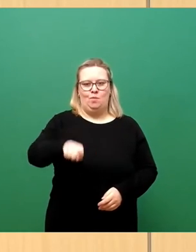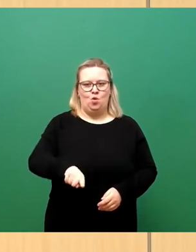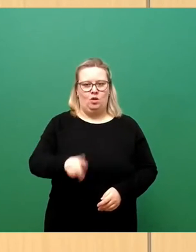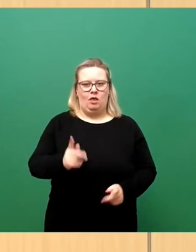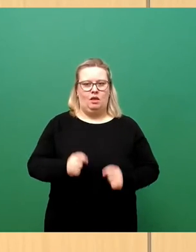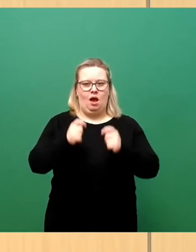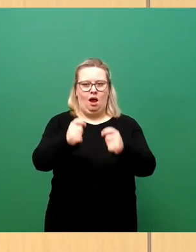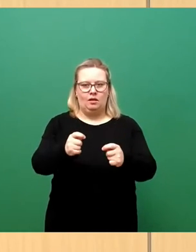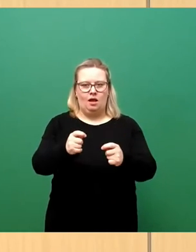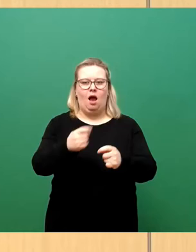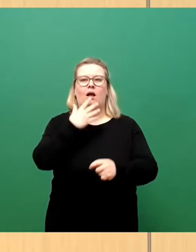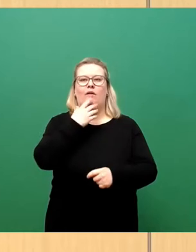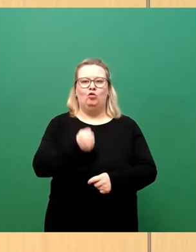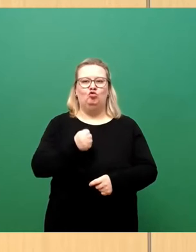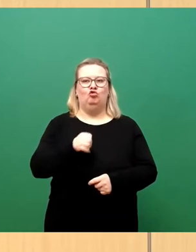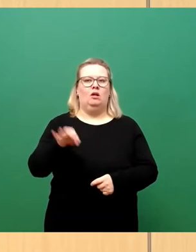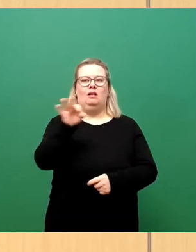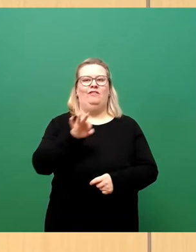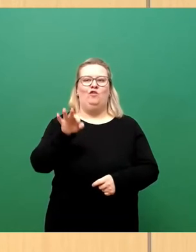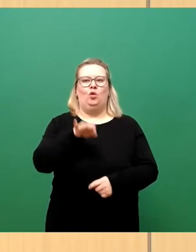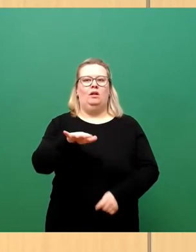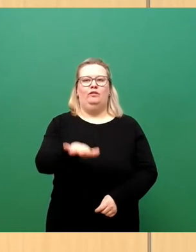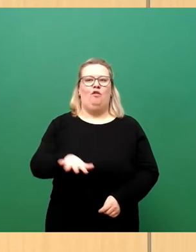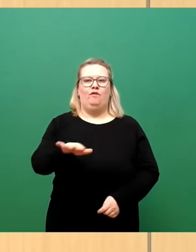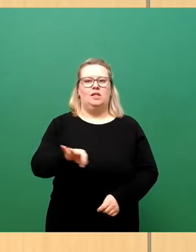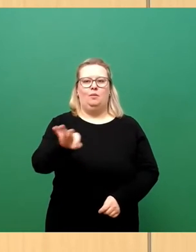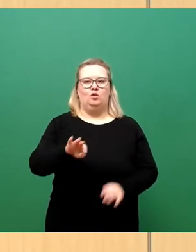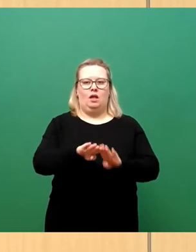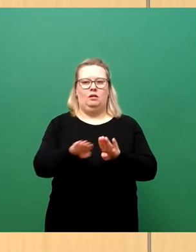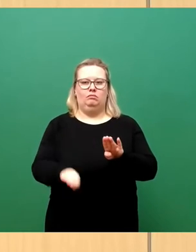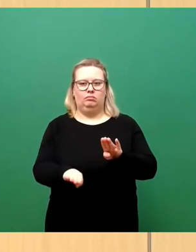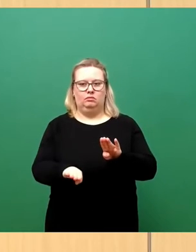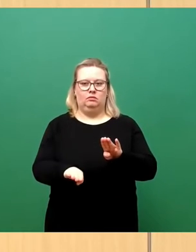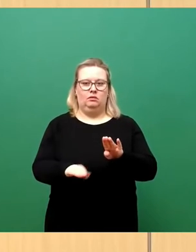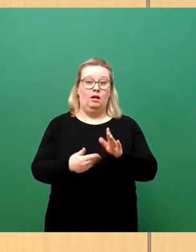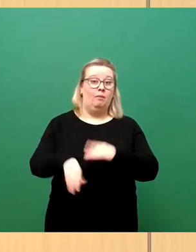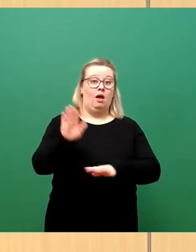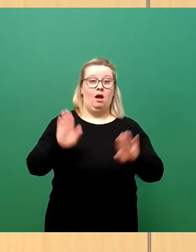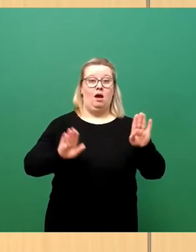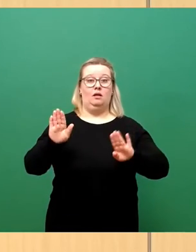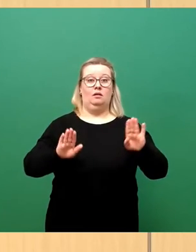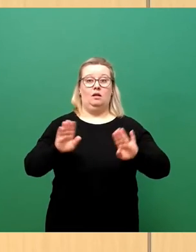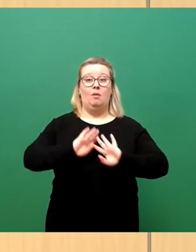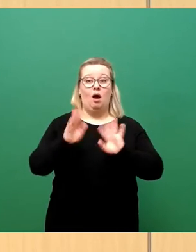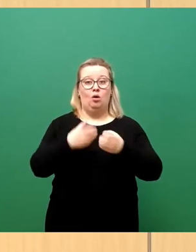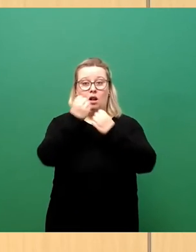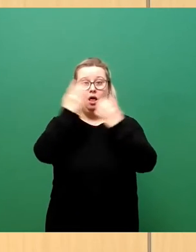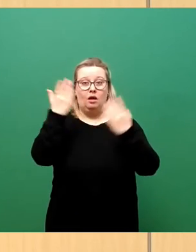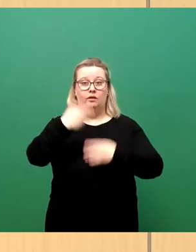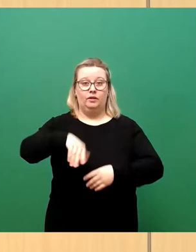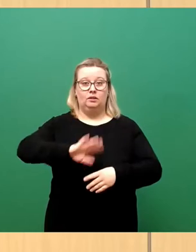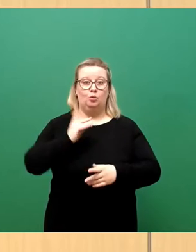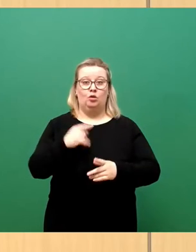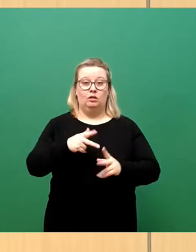auf 15% zu senken und das fand eine Mehrheit. Ab dem Moment war aber auch klar, dass es keine sichere Mehrheit